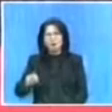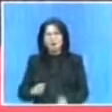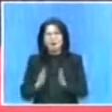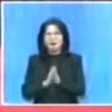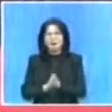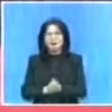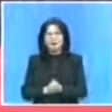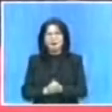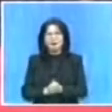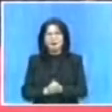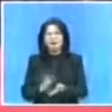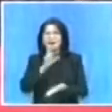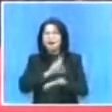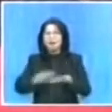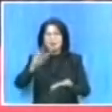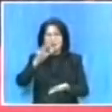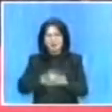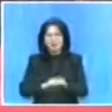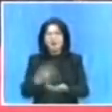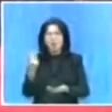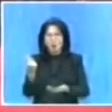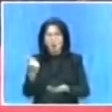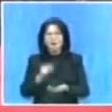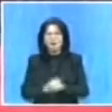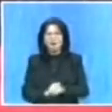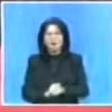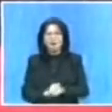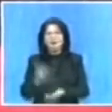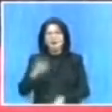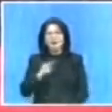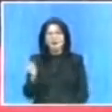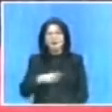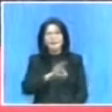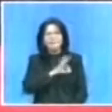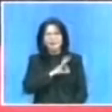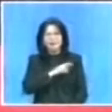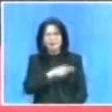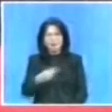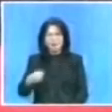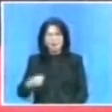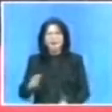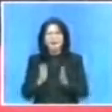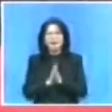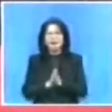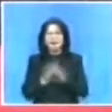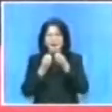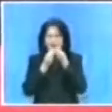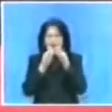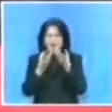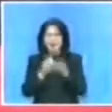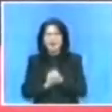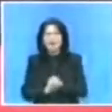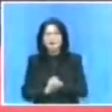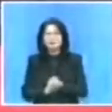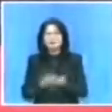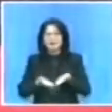Nota Keuangan beserta dokumen pendukungnya dari Presiden Republik Indonesia dan berita acara serah terima dokumen